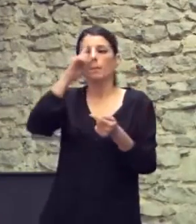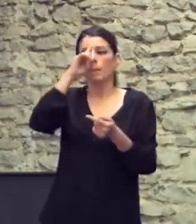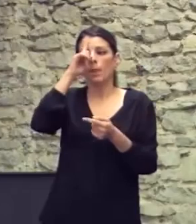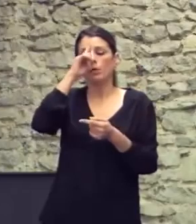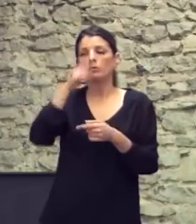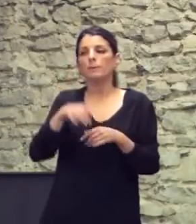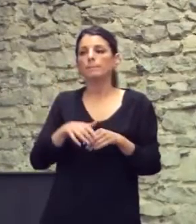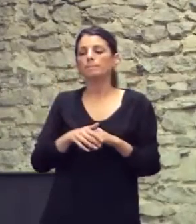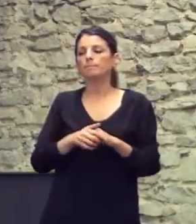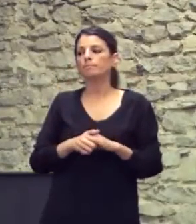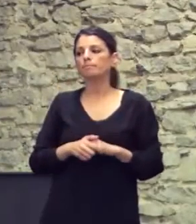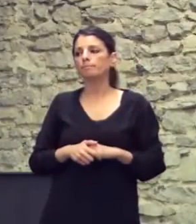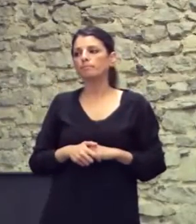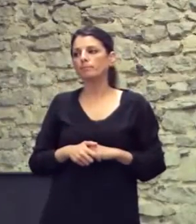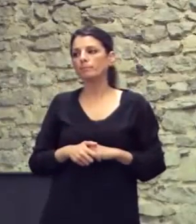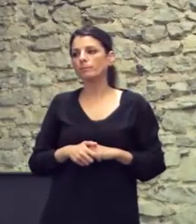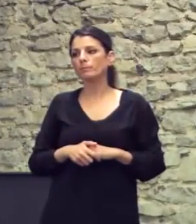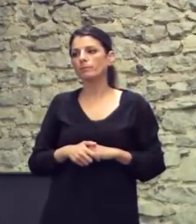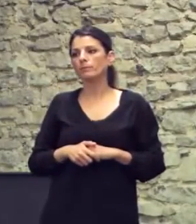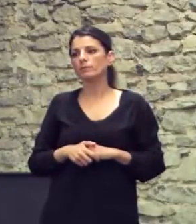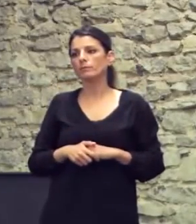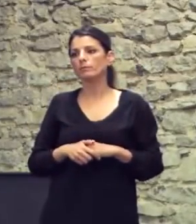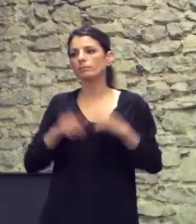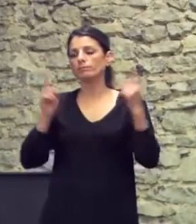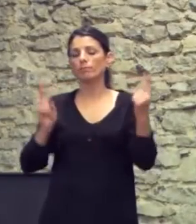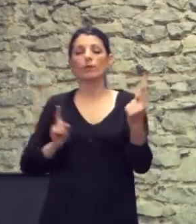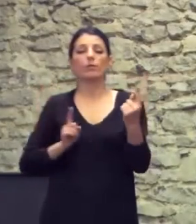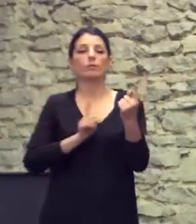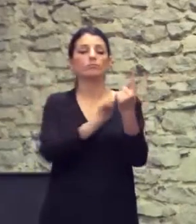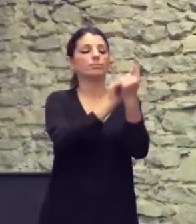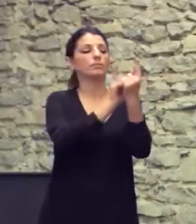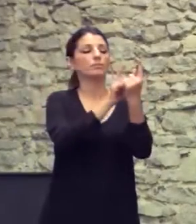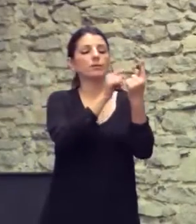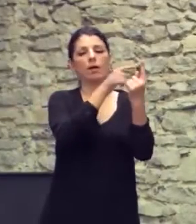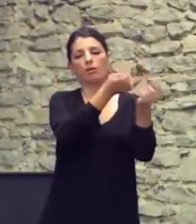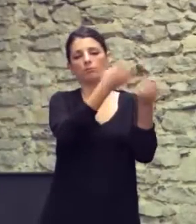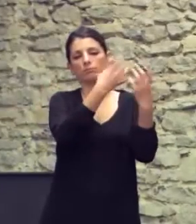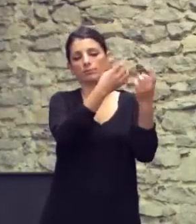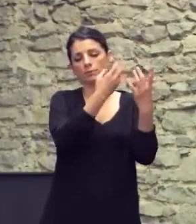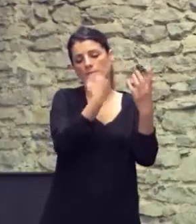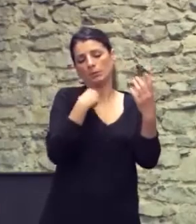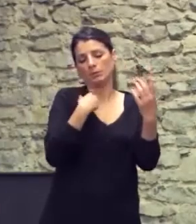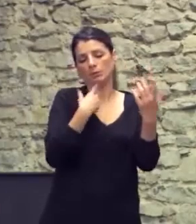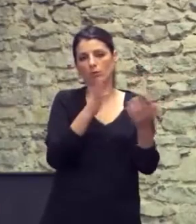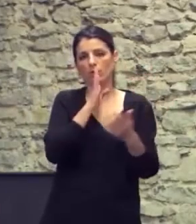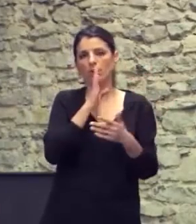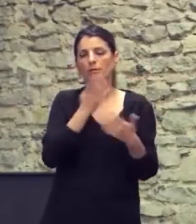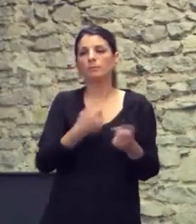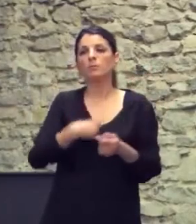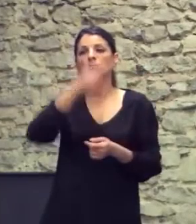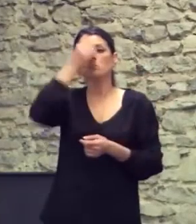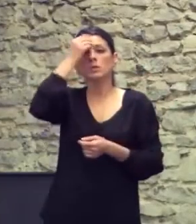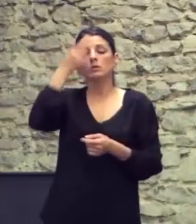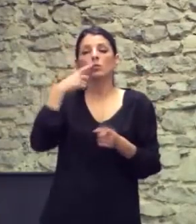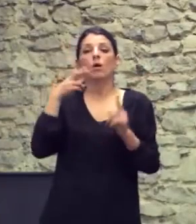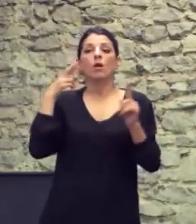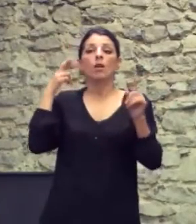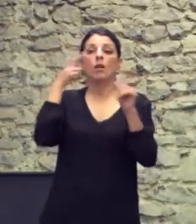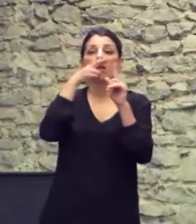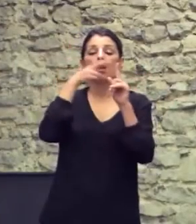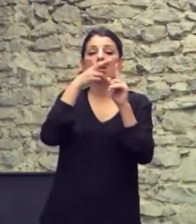esango dizkiozula hor, eta joango zara berenen gana, eta esango diozu, nik igual, tal. Nik uste dut hor referentzialtasun hori